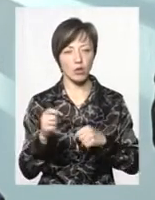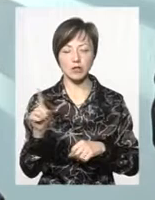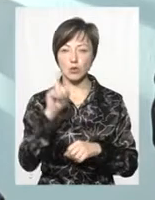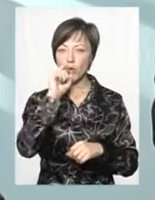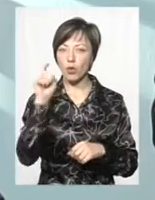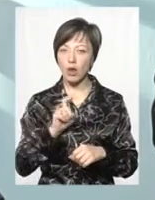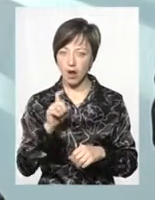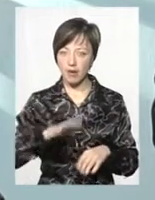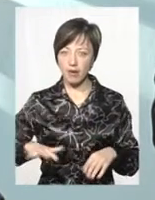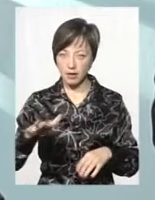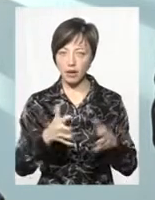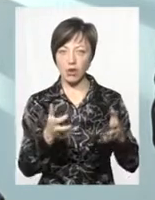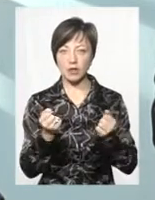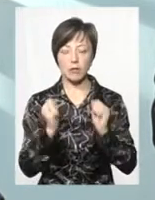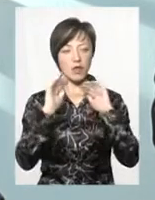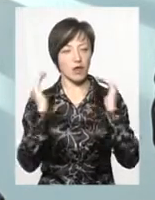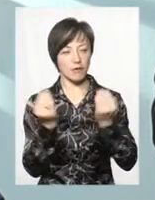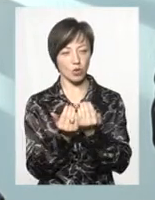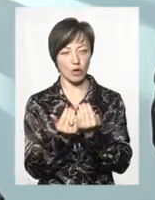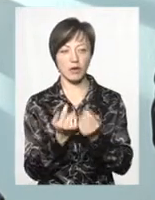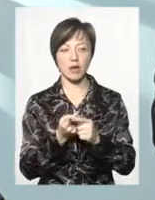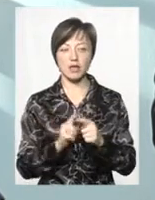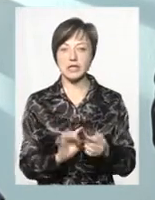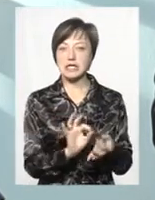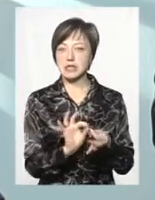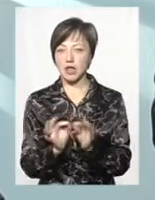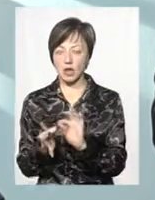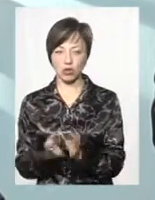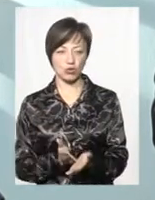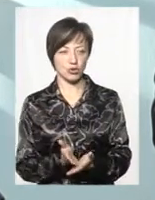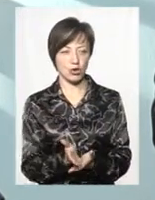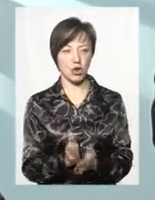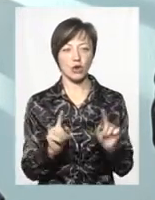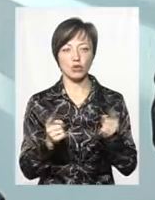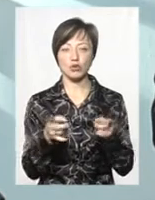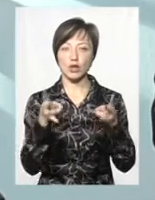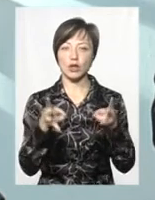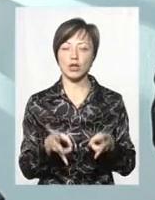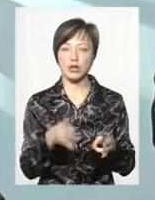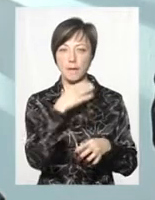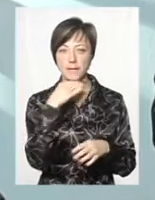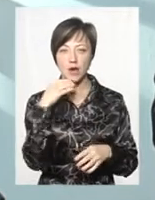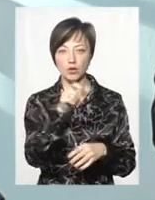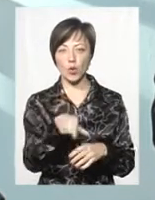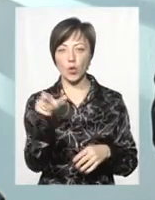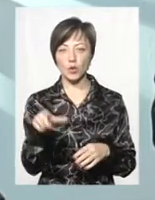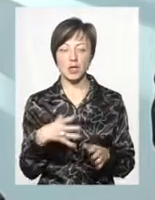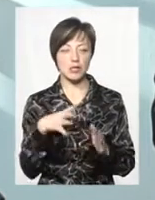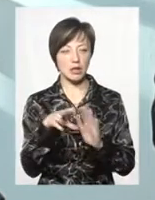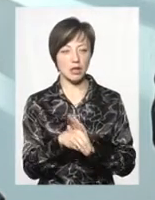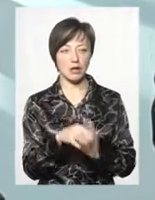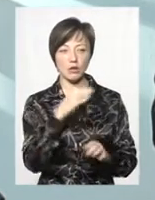Україна також отримала автокефалію. Це дуже складний шлях, дуже трагічний. Багато людей загинуло,